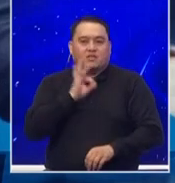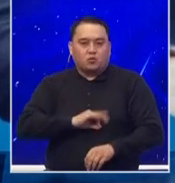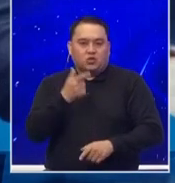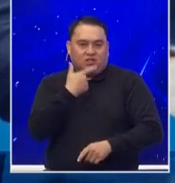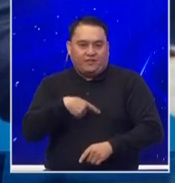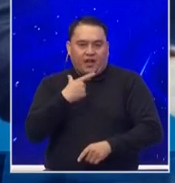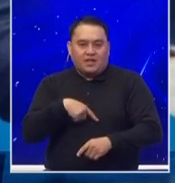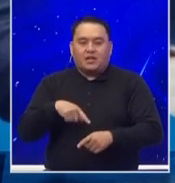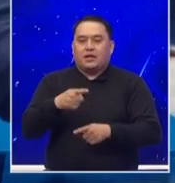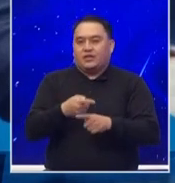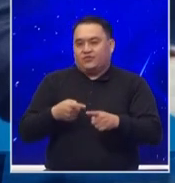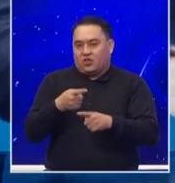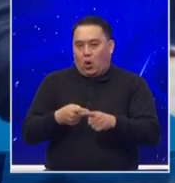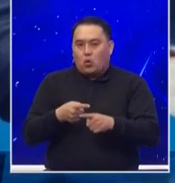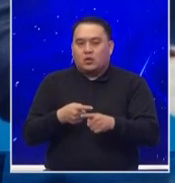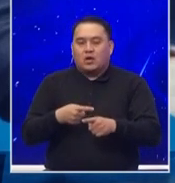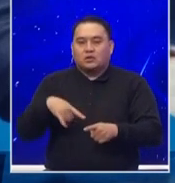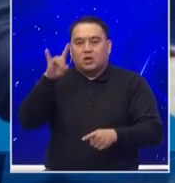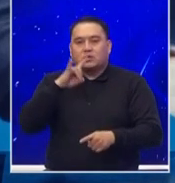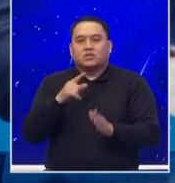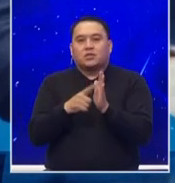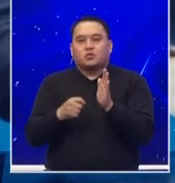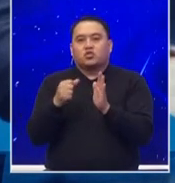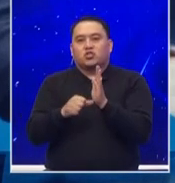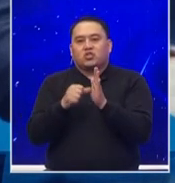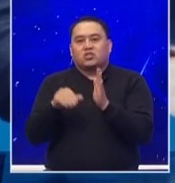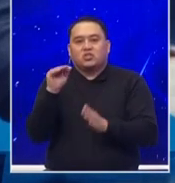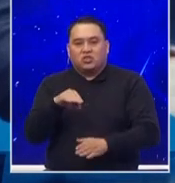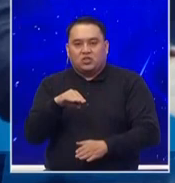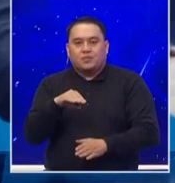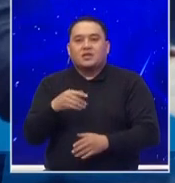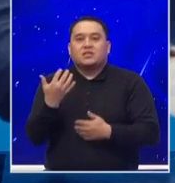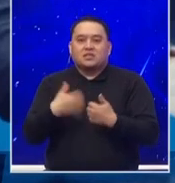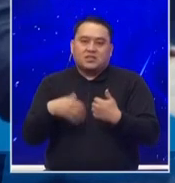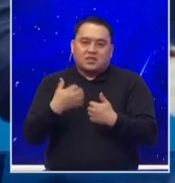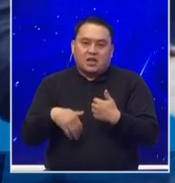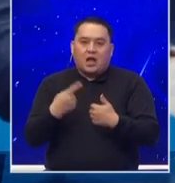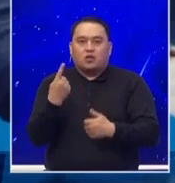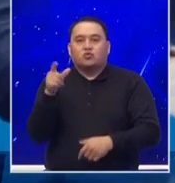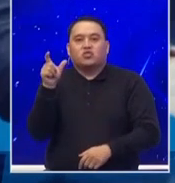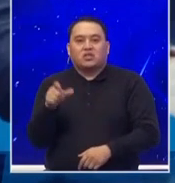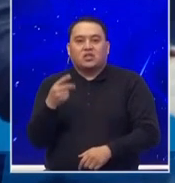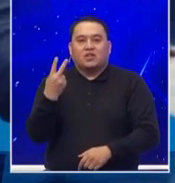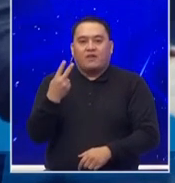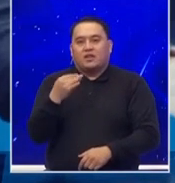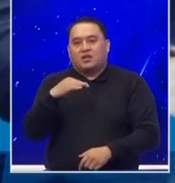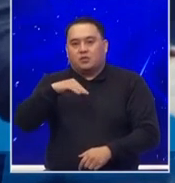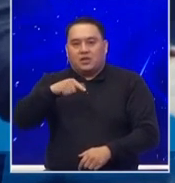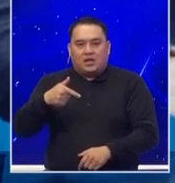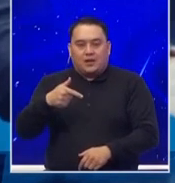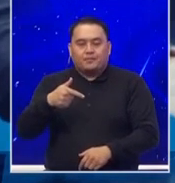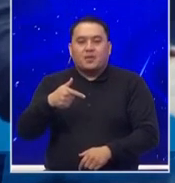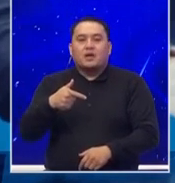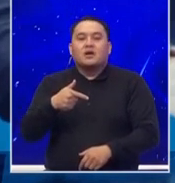частью накоплений. Таких граждан в стране около 760 тысяч. В среднем на одного человека приходится 2,3 миллиона